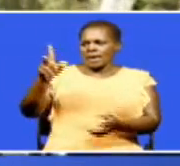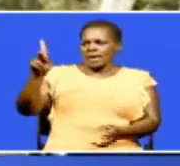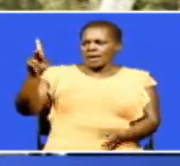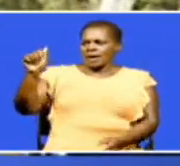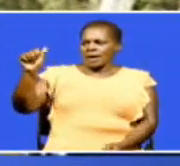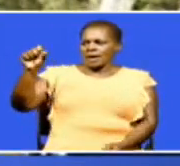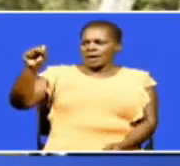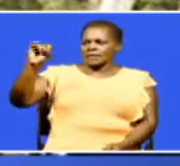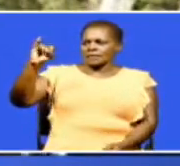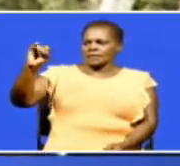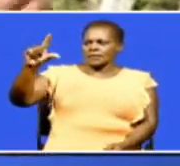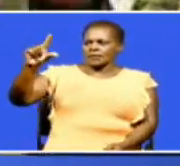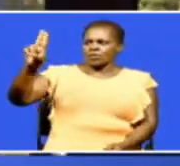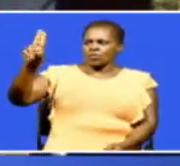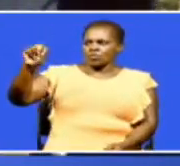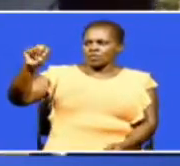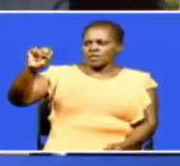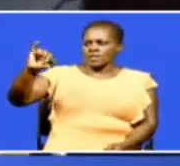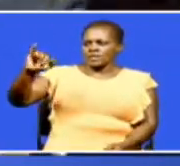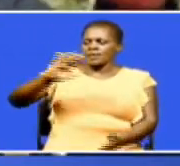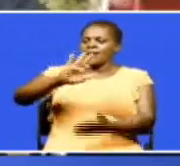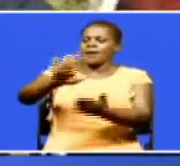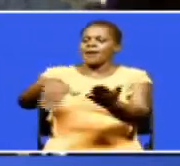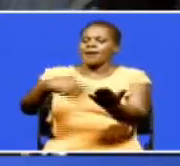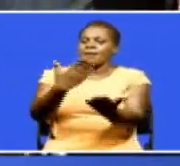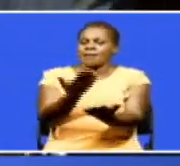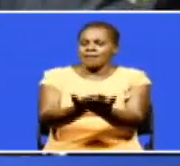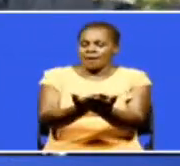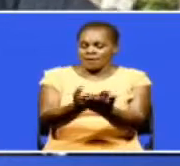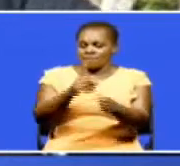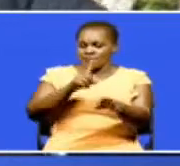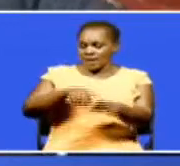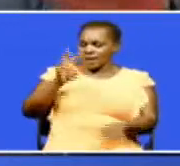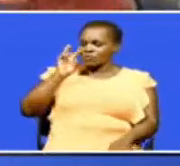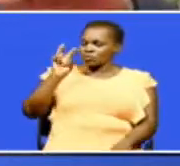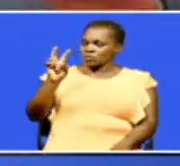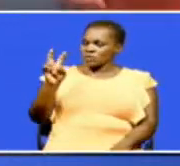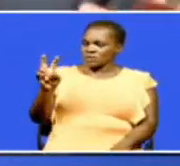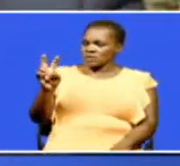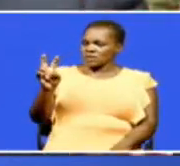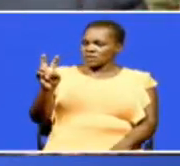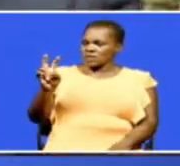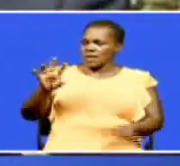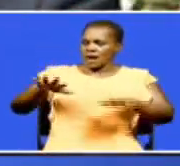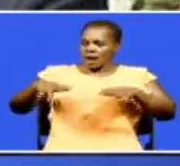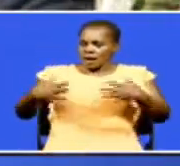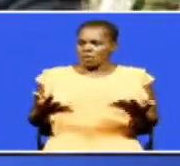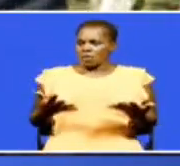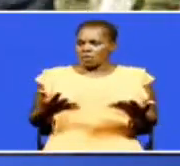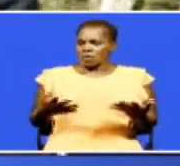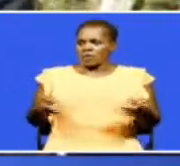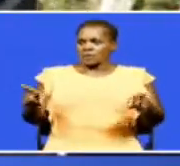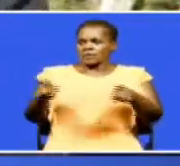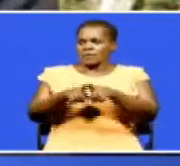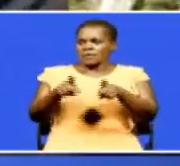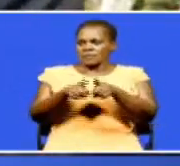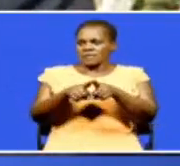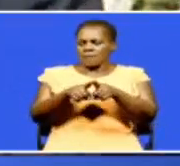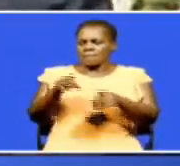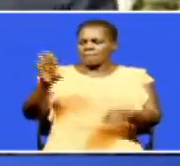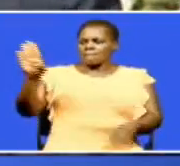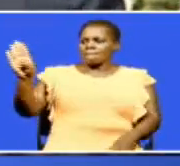Kasiluni. Tukafika huko Kasiluni ambao ukiona vile nakaa inakaa kama kwetu huko